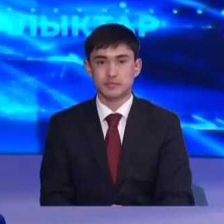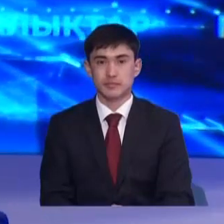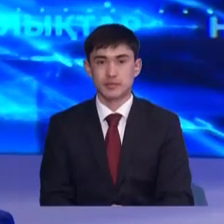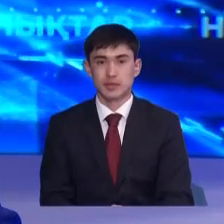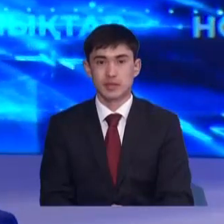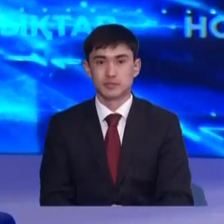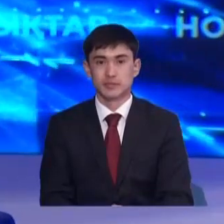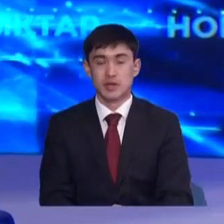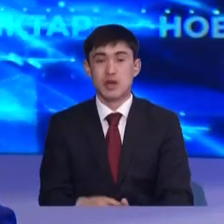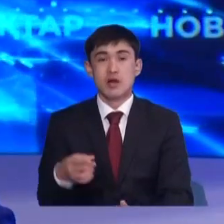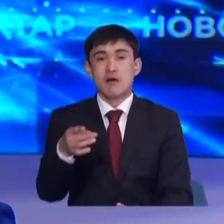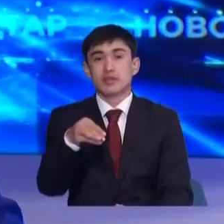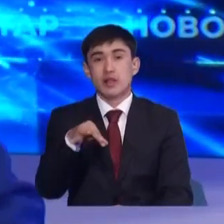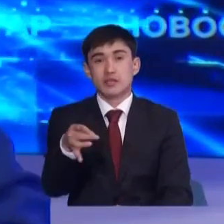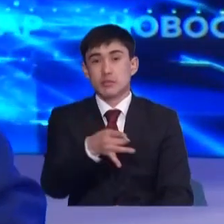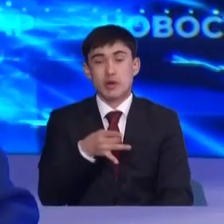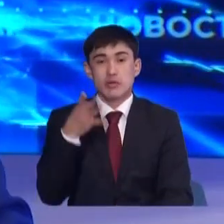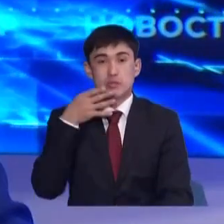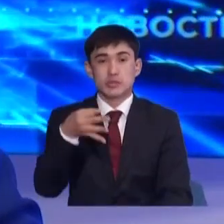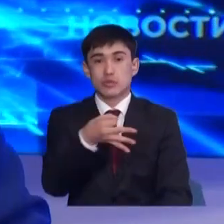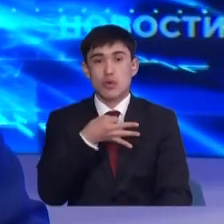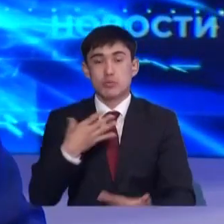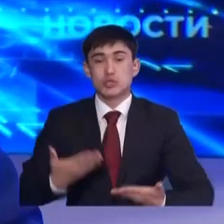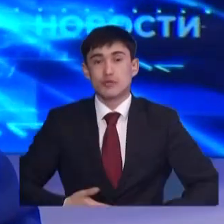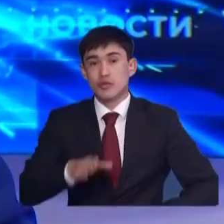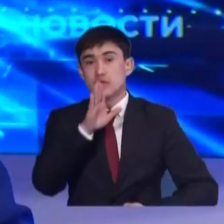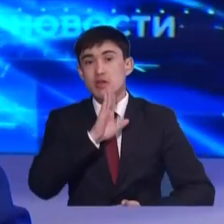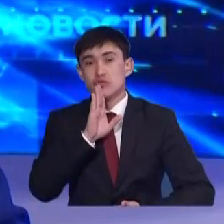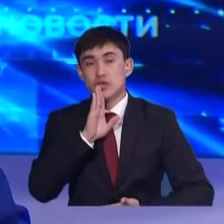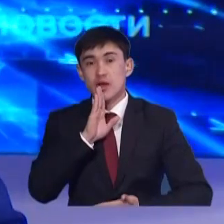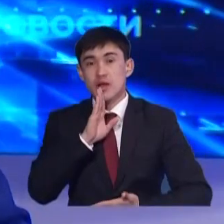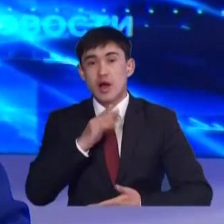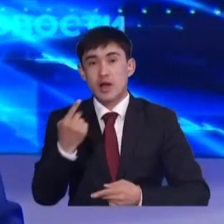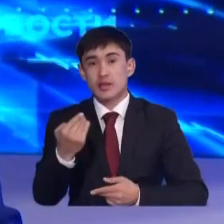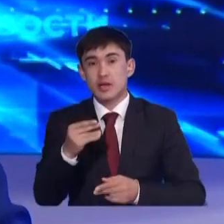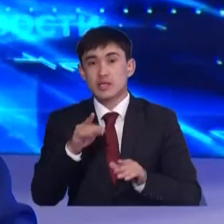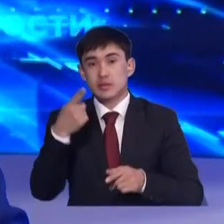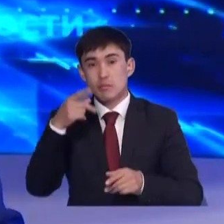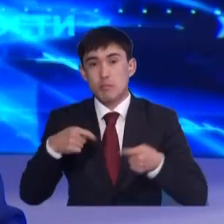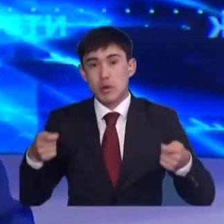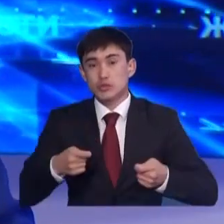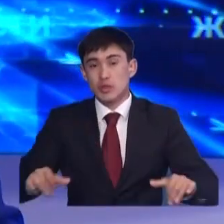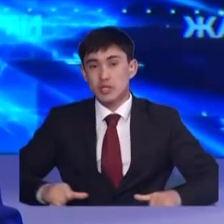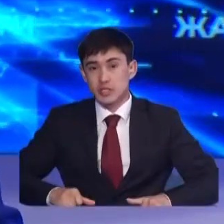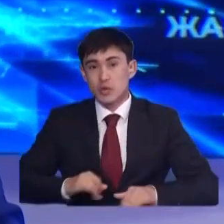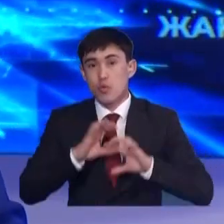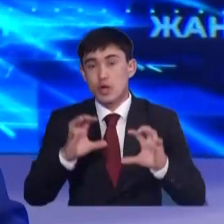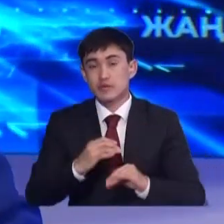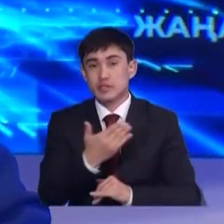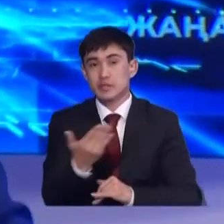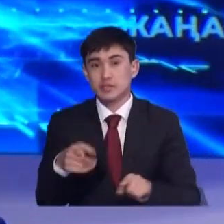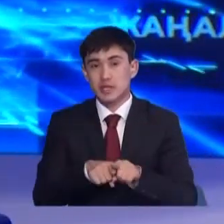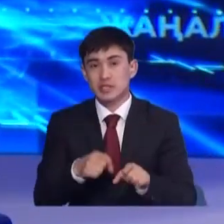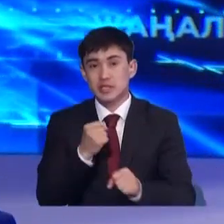Не женское увлечение? В Талгарском районе Алматинской области живет девушка-наездница. Она не только пасет лошадей и ухаживает за ними, а